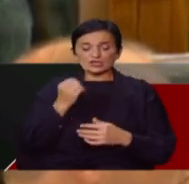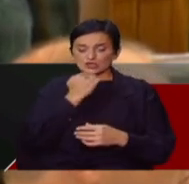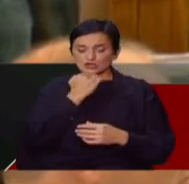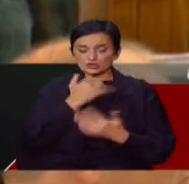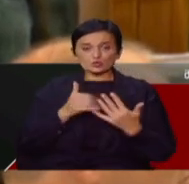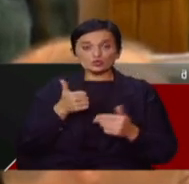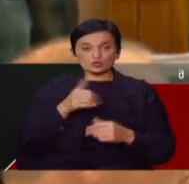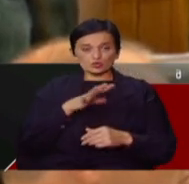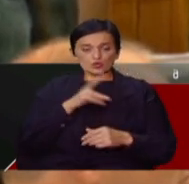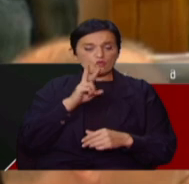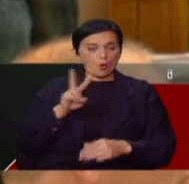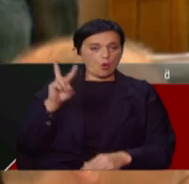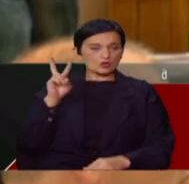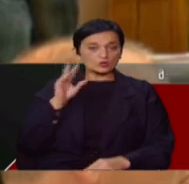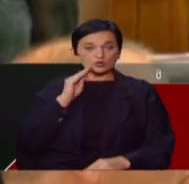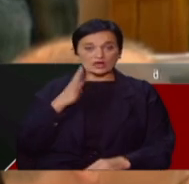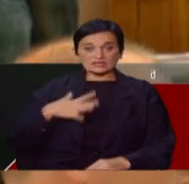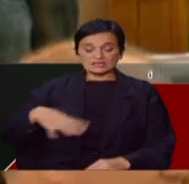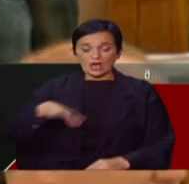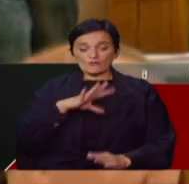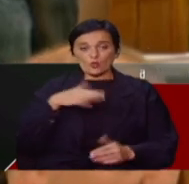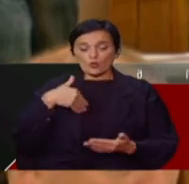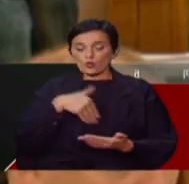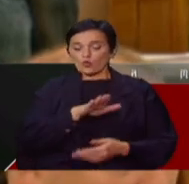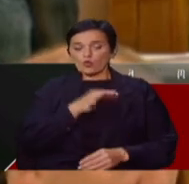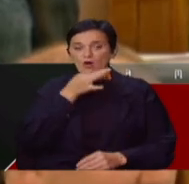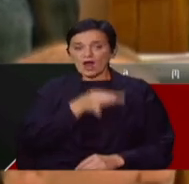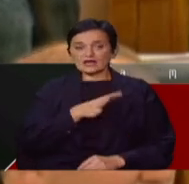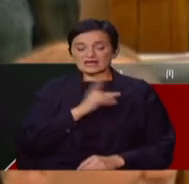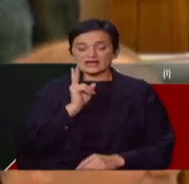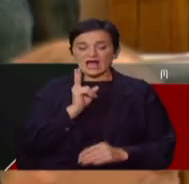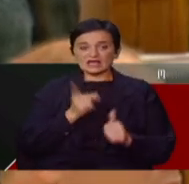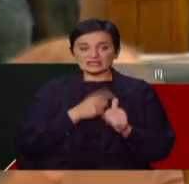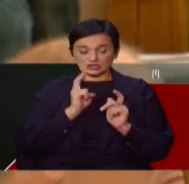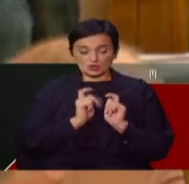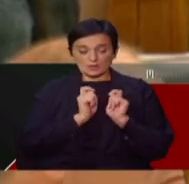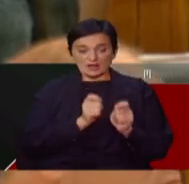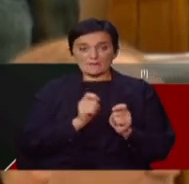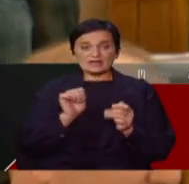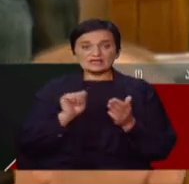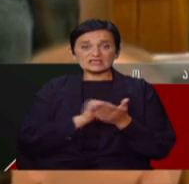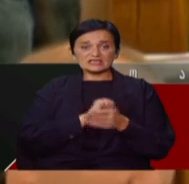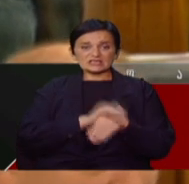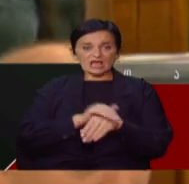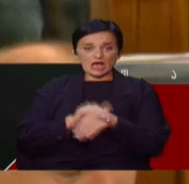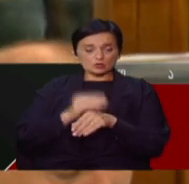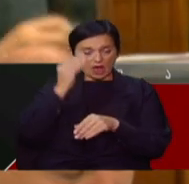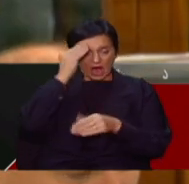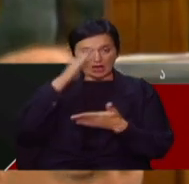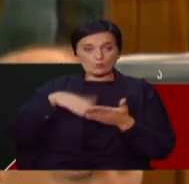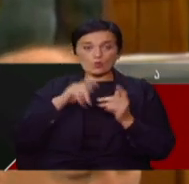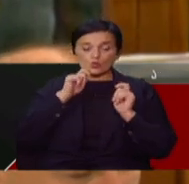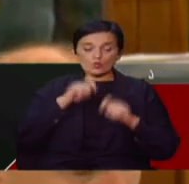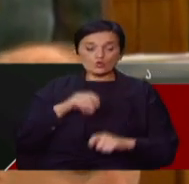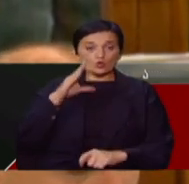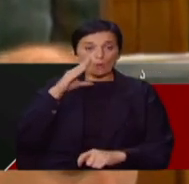ეს მოხდა ორი წლის წინ, როდესაც საქართველოს უარი ეთქვა კანდიდატის სტატუსის მინიჭებაზე. დაუსაბუთებელი აღქმების საფუძველზე უკრაინისა